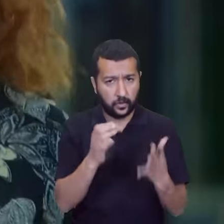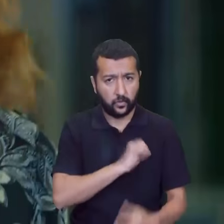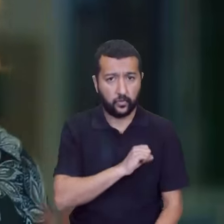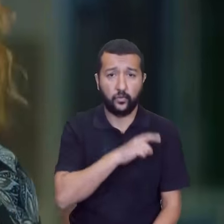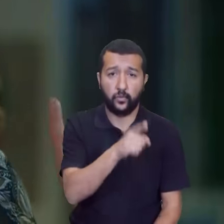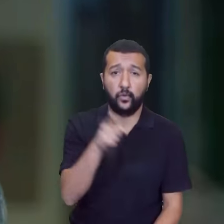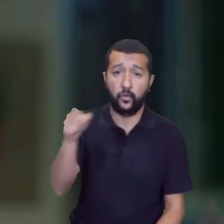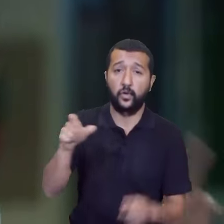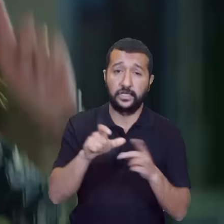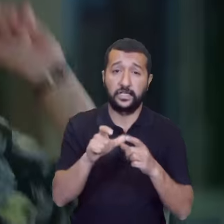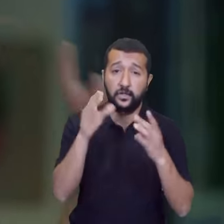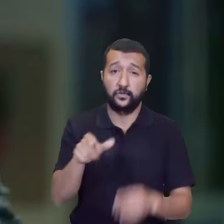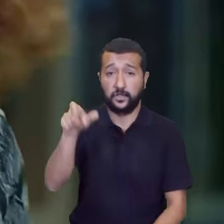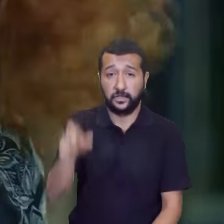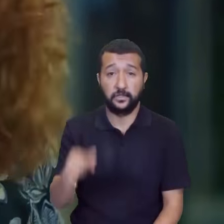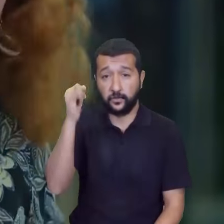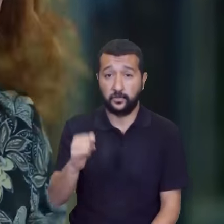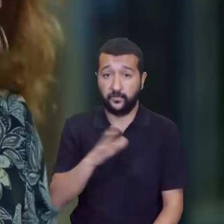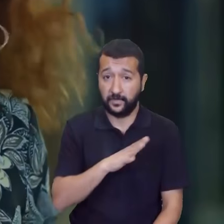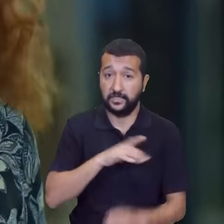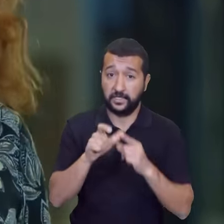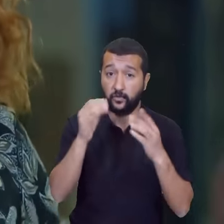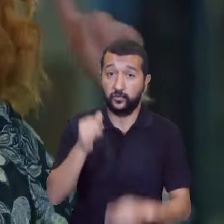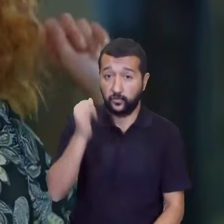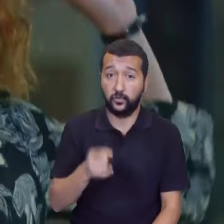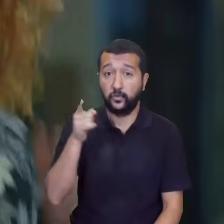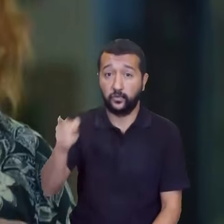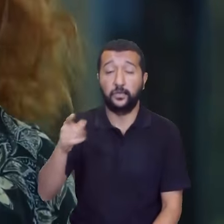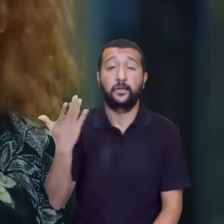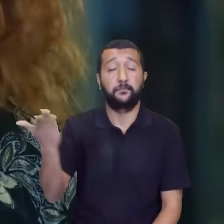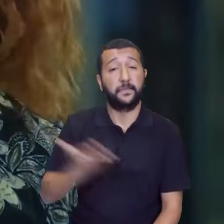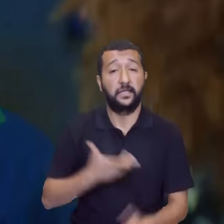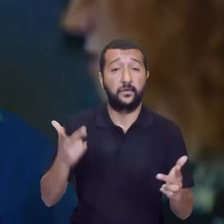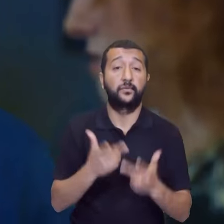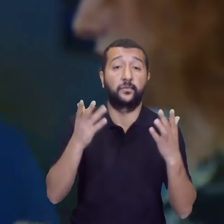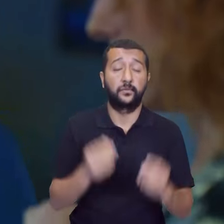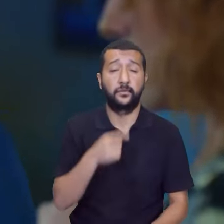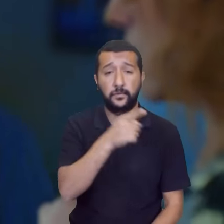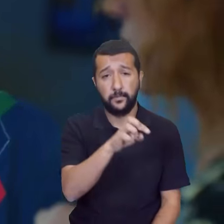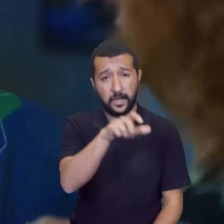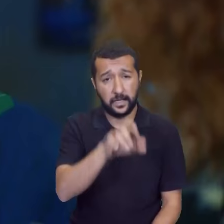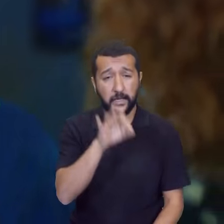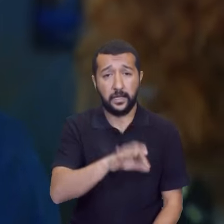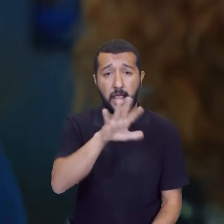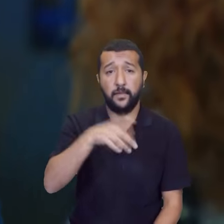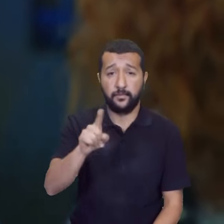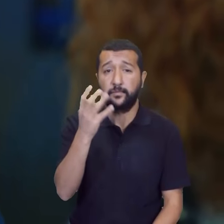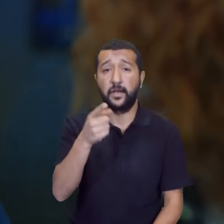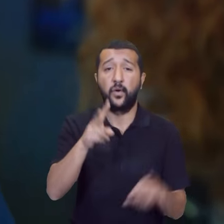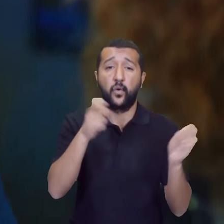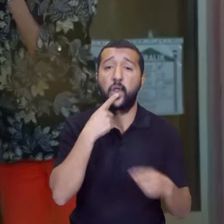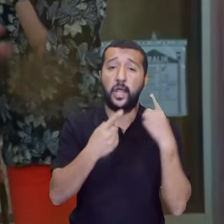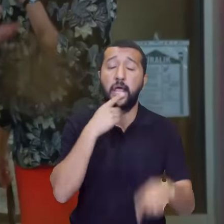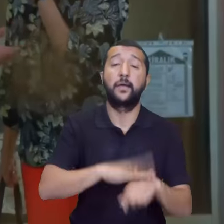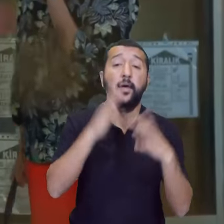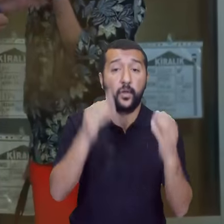ya? O Şener olacak alçak var ya, o Şener olacak alçak ocağımıza incir ağacı dikti. Ya Perran, yine bu 55 bin bardak mevzusunu açma